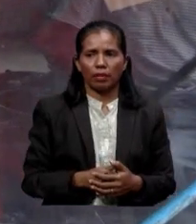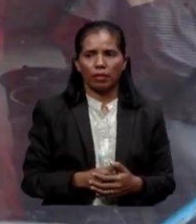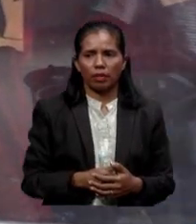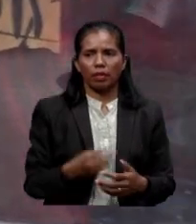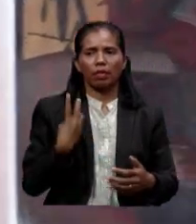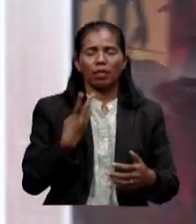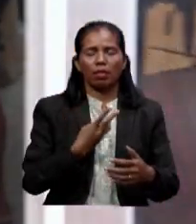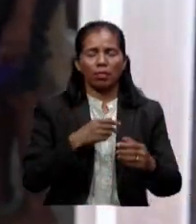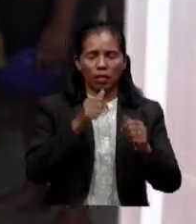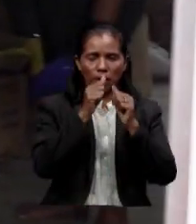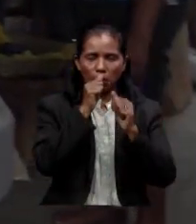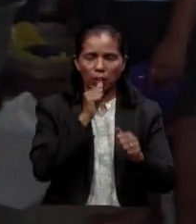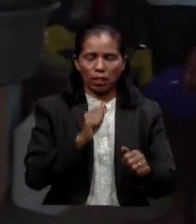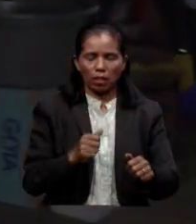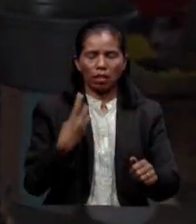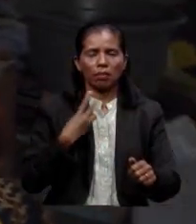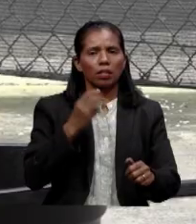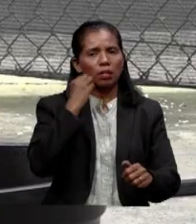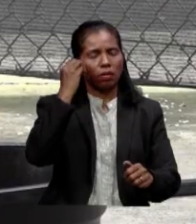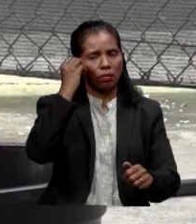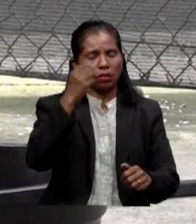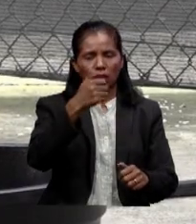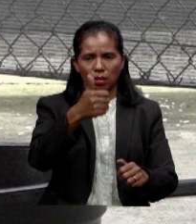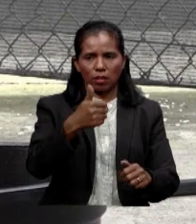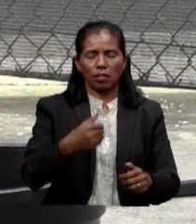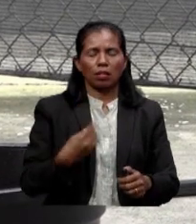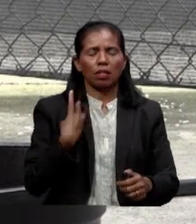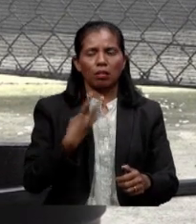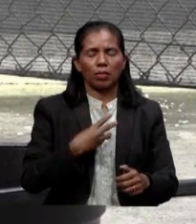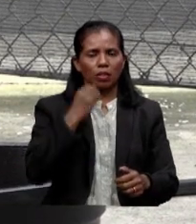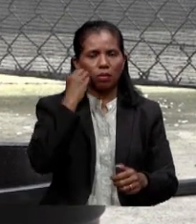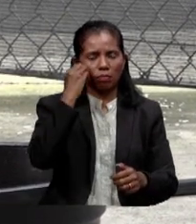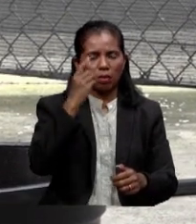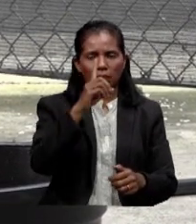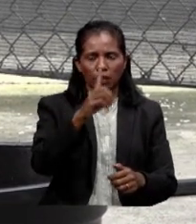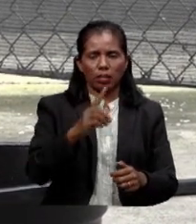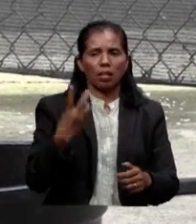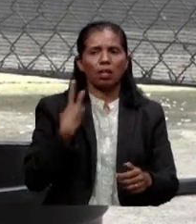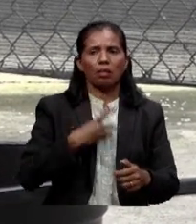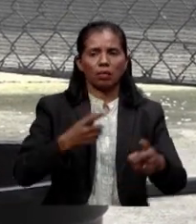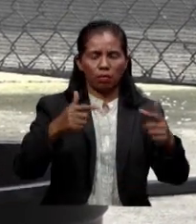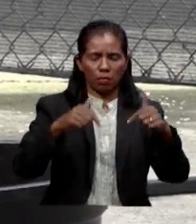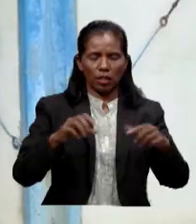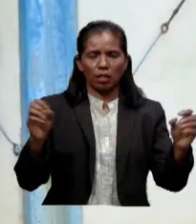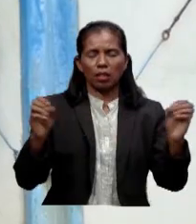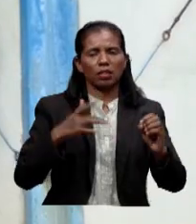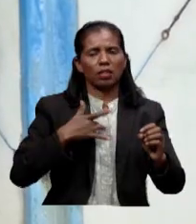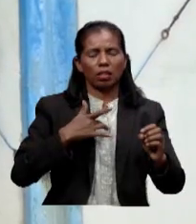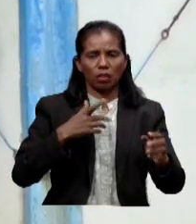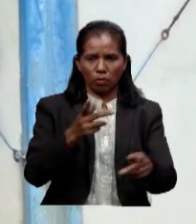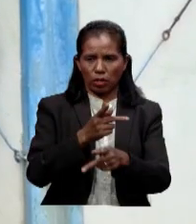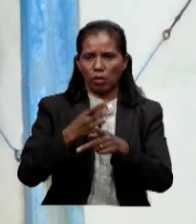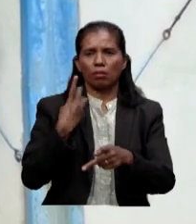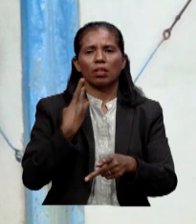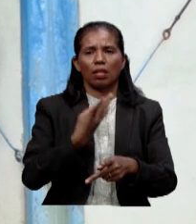ami hakmatek dia ti amini uma dia kliu ya amini uma rasi ke ya ami mai he ne larun seguro ba ami tamba